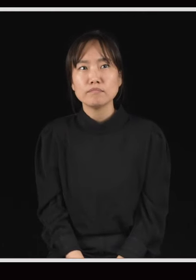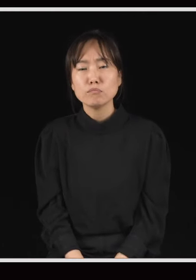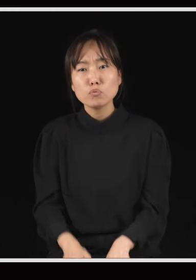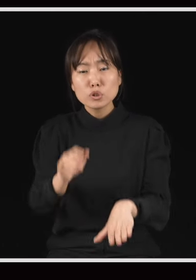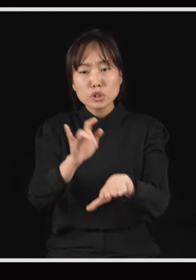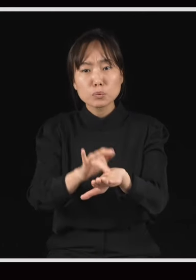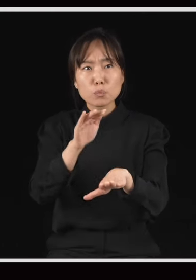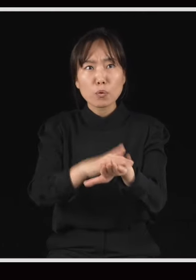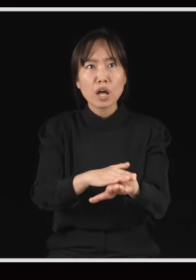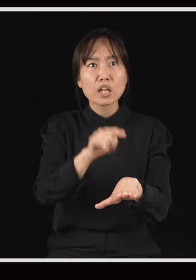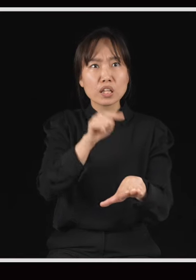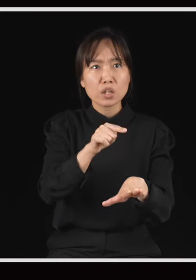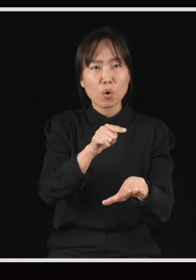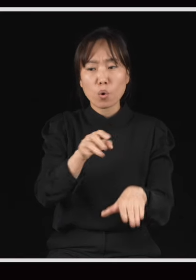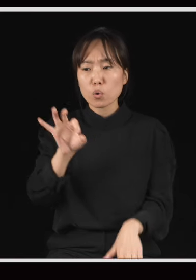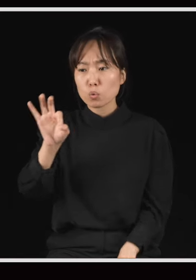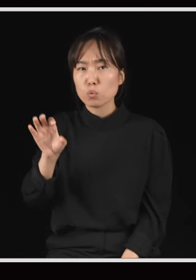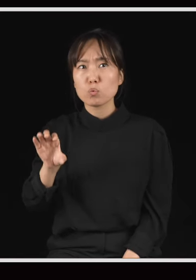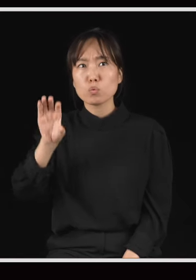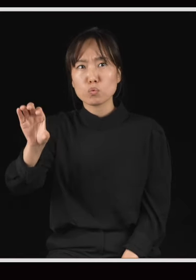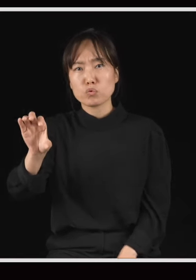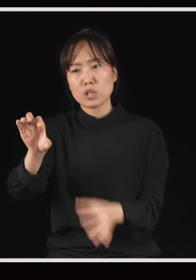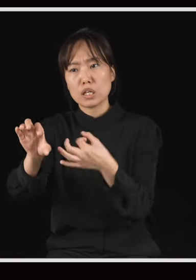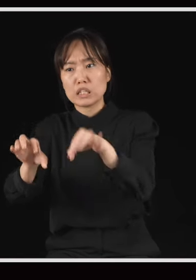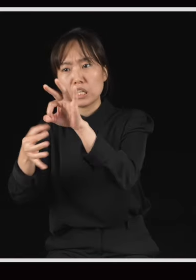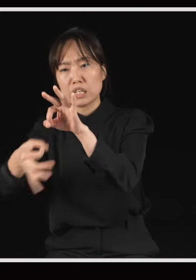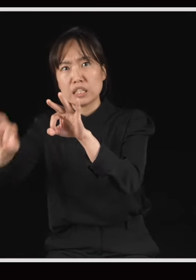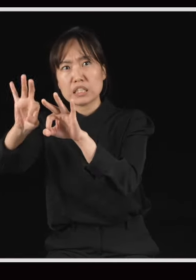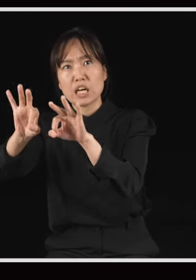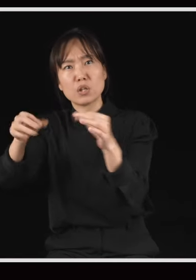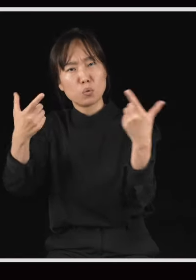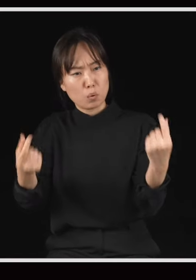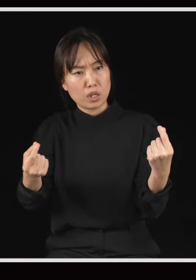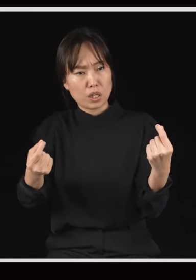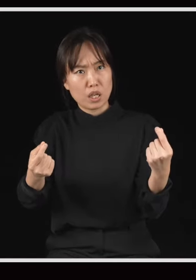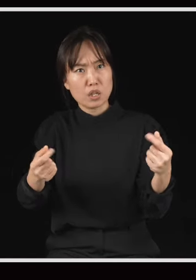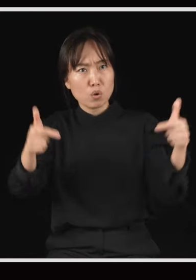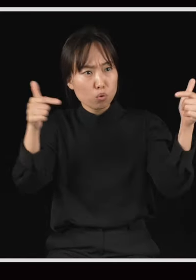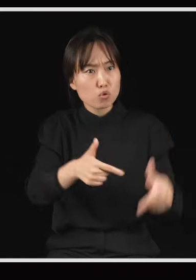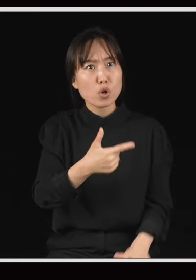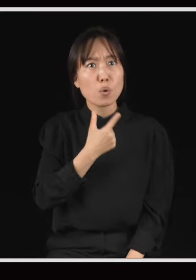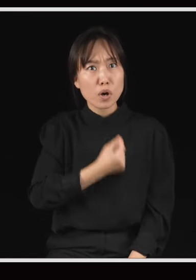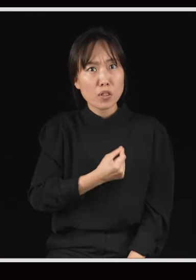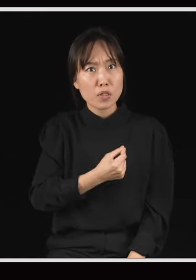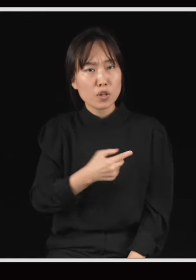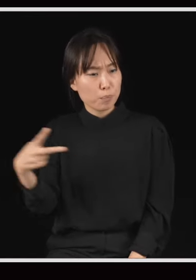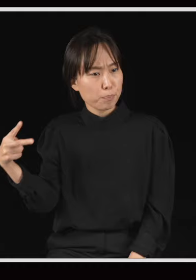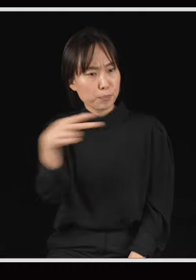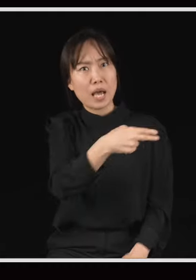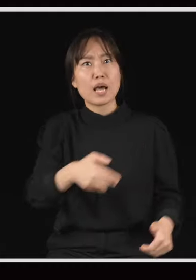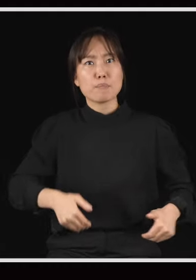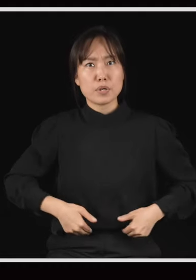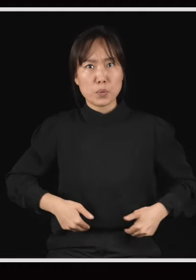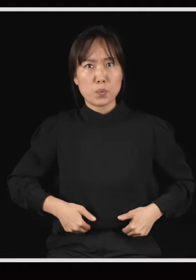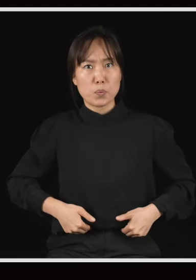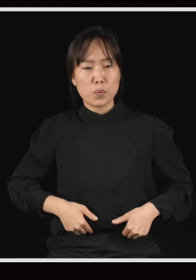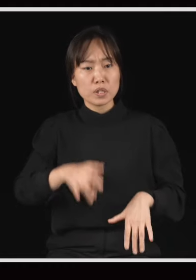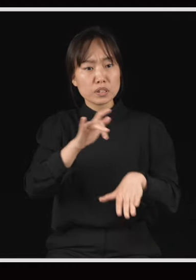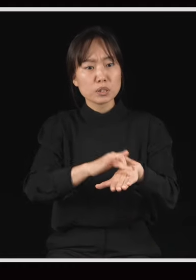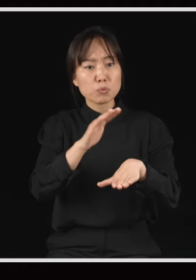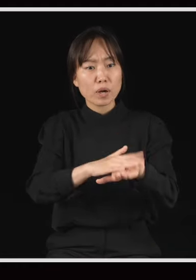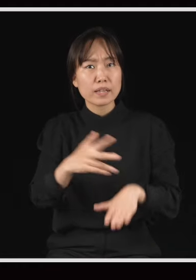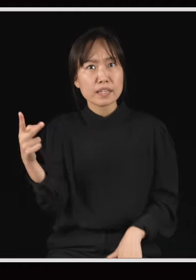이 습관 회로도 복리의 문턱값이 있기 때문에 감쇄를 만들 때는 뚝 끊어버립니다. 어떤 습관을 더 이상 안 하고 싶다